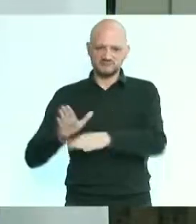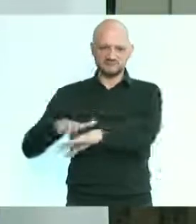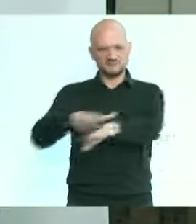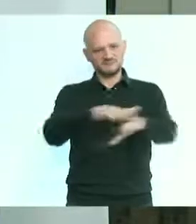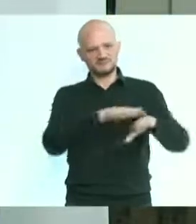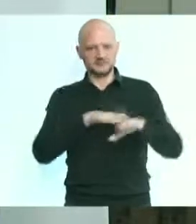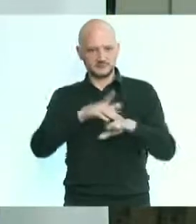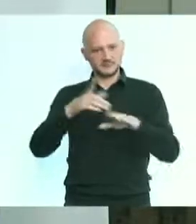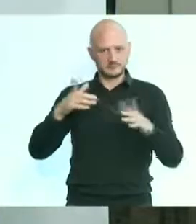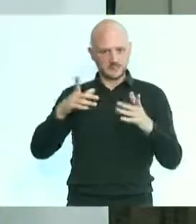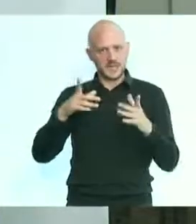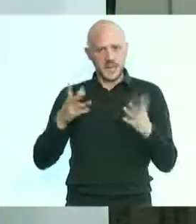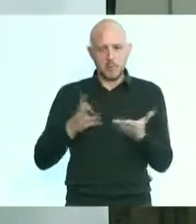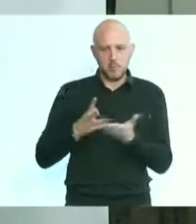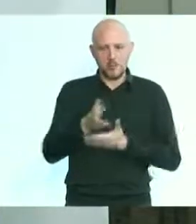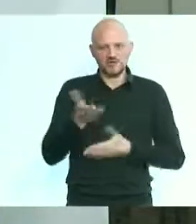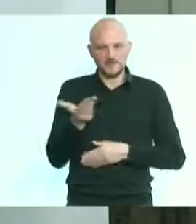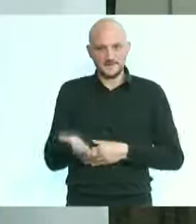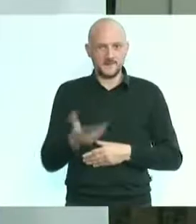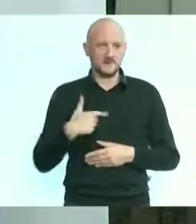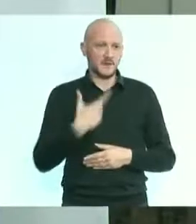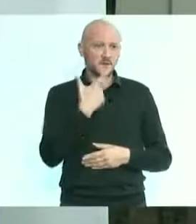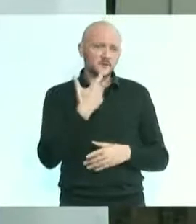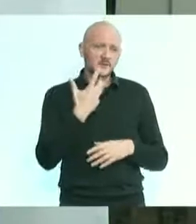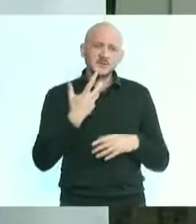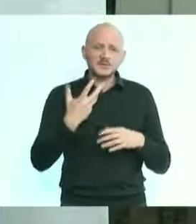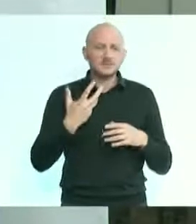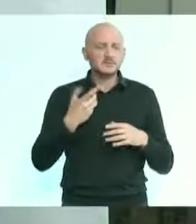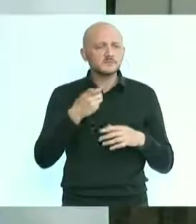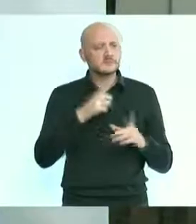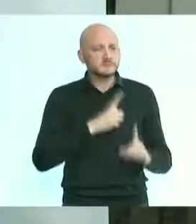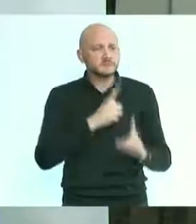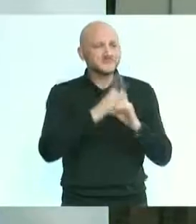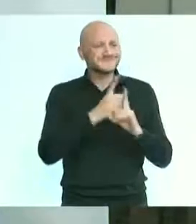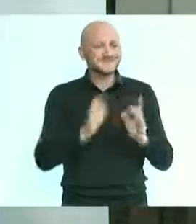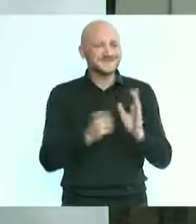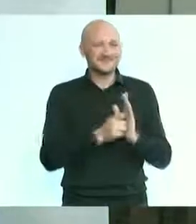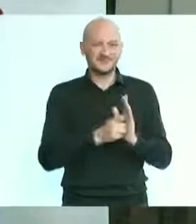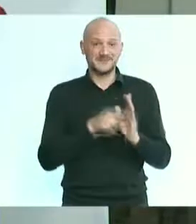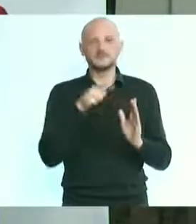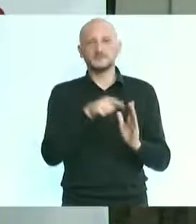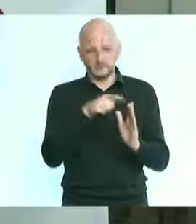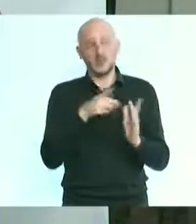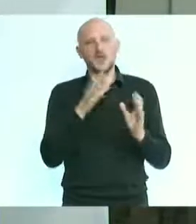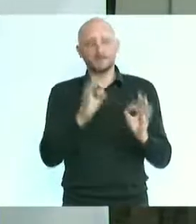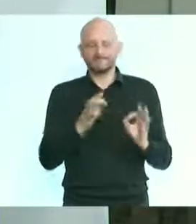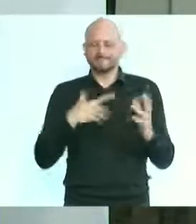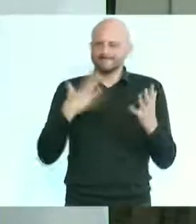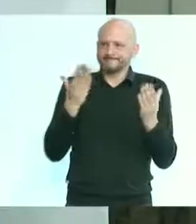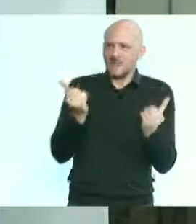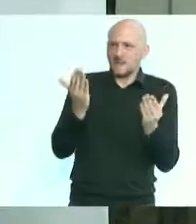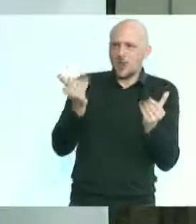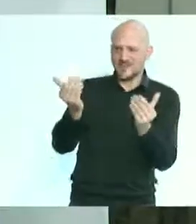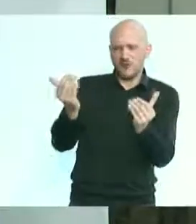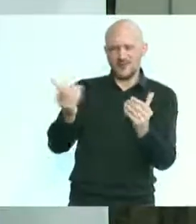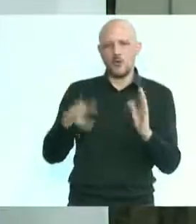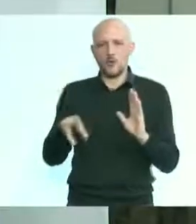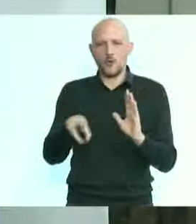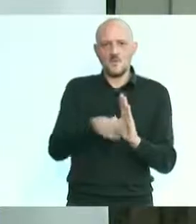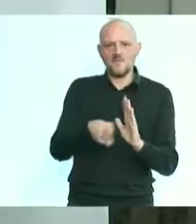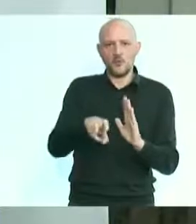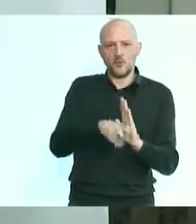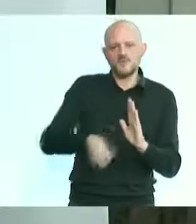années, depuis presque 4 ans maintenant. Et puis nous attendions ce lancement. Bon, bien sûr, il y a eu le confinement, il y a eu la crise sanitaire. Et aujourd'hui,